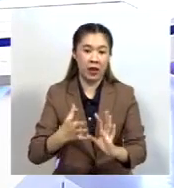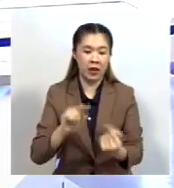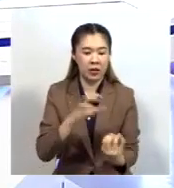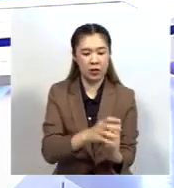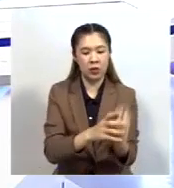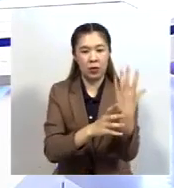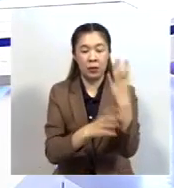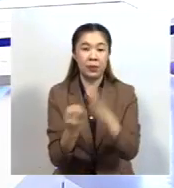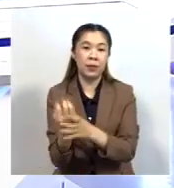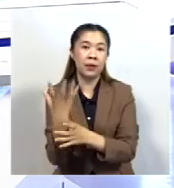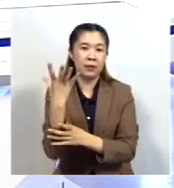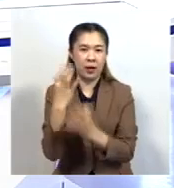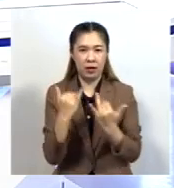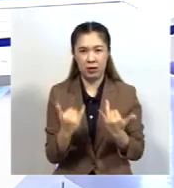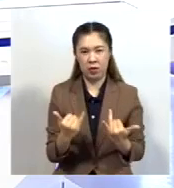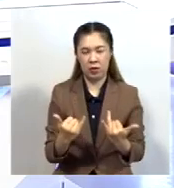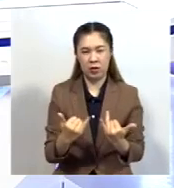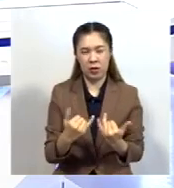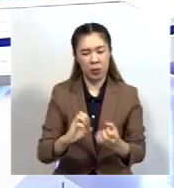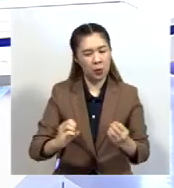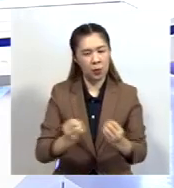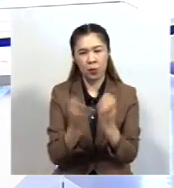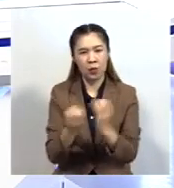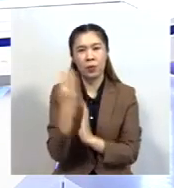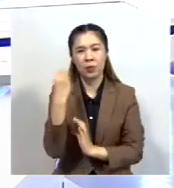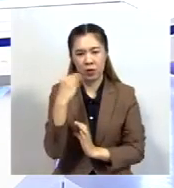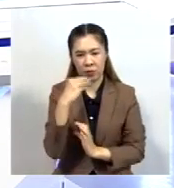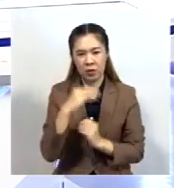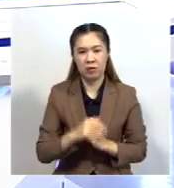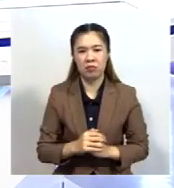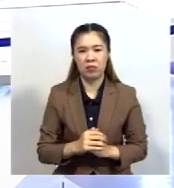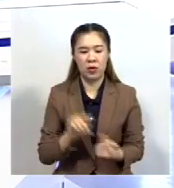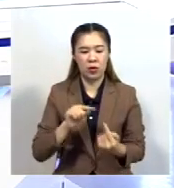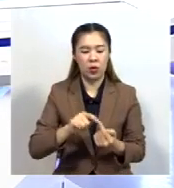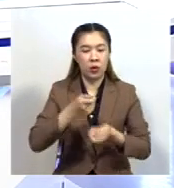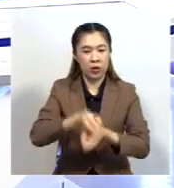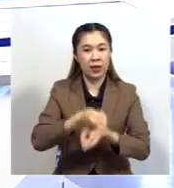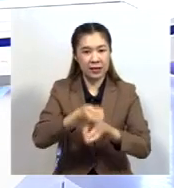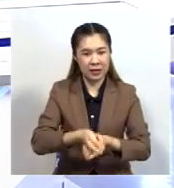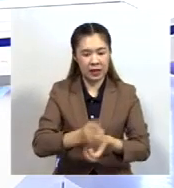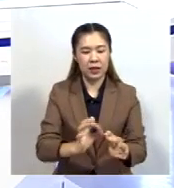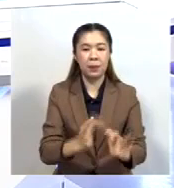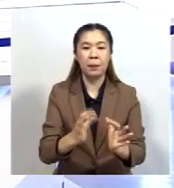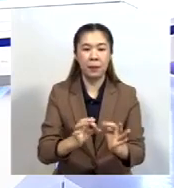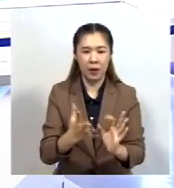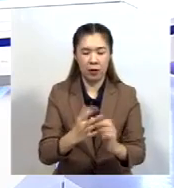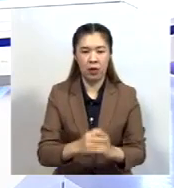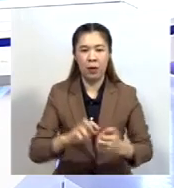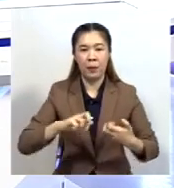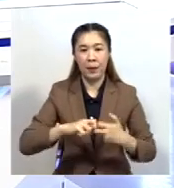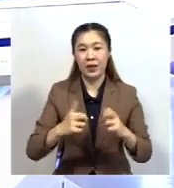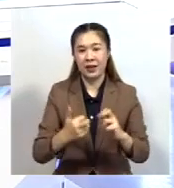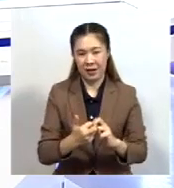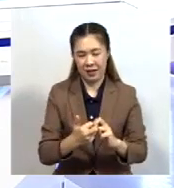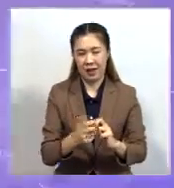ที่ป่า ที่ช่วงนี้เรียกว่าจะมีเกิดขึ้นบ่อยครั้งนะคะรวมถึงการเผาพืชผลทางการเกษตรบางคนบอกว่า1ปัญหาที่เกิดขึ้น